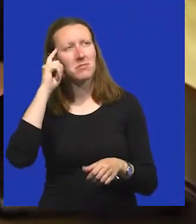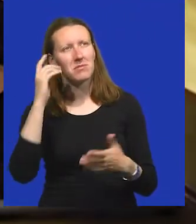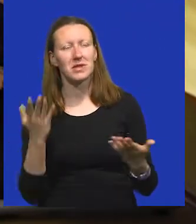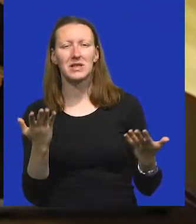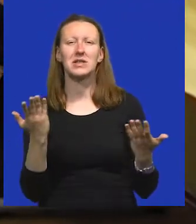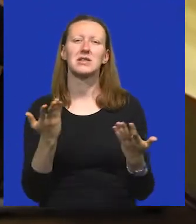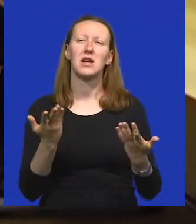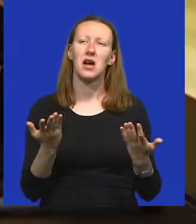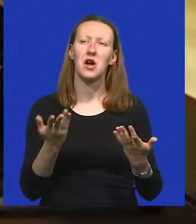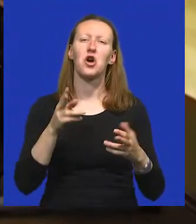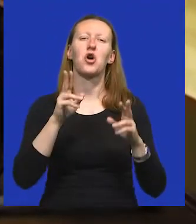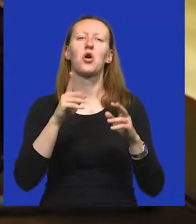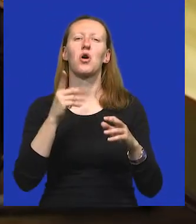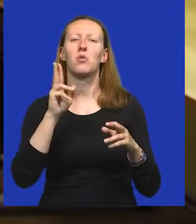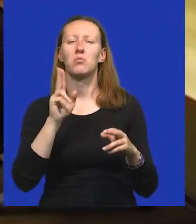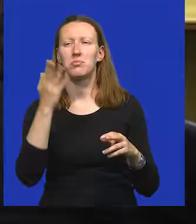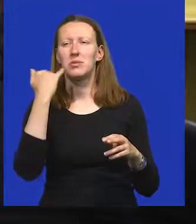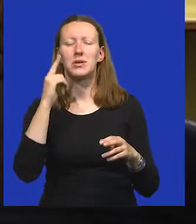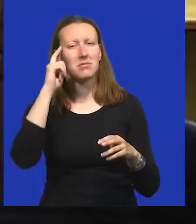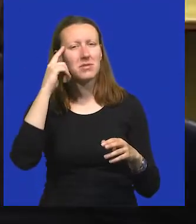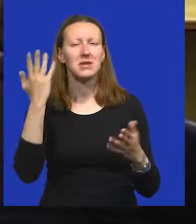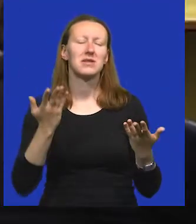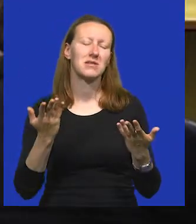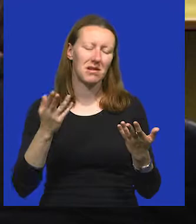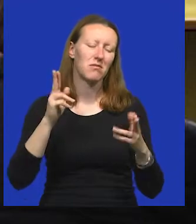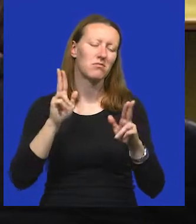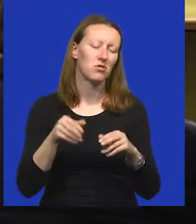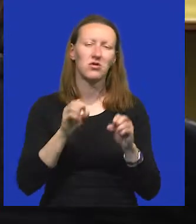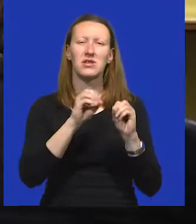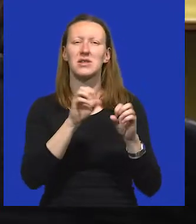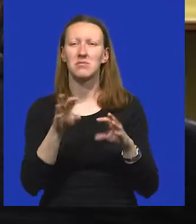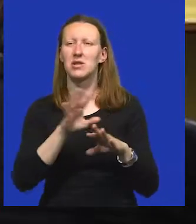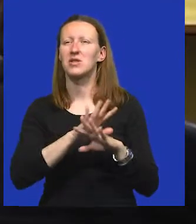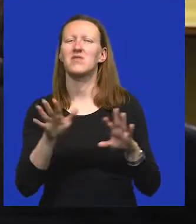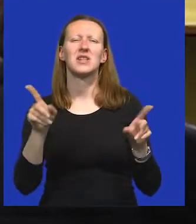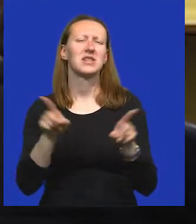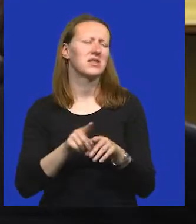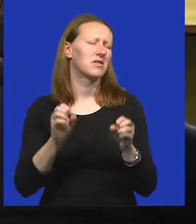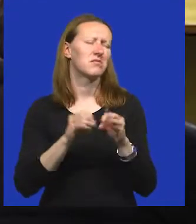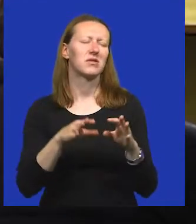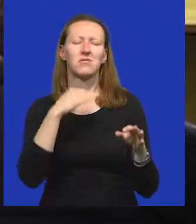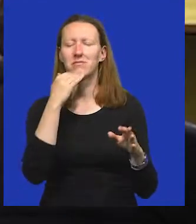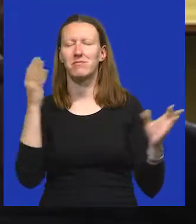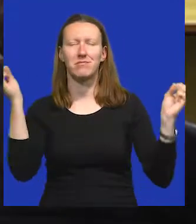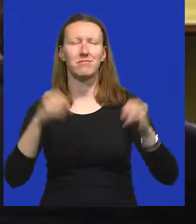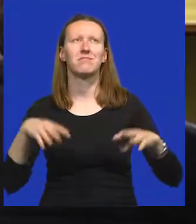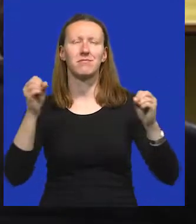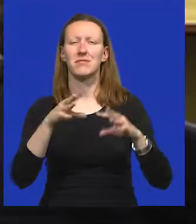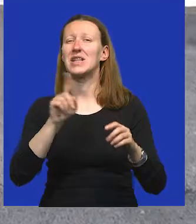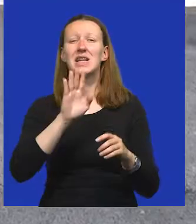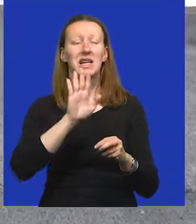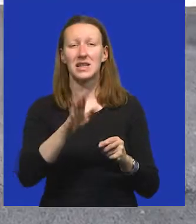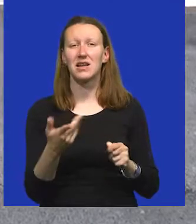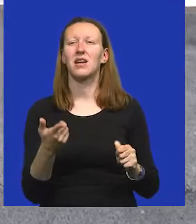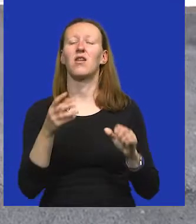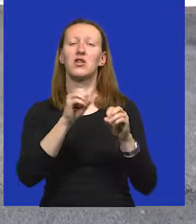pensare come si poteva sopportare prima, di pensare di considerare tutta l'immondizia immondizia. Non è così.